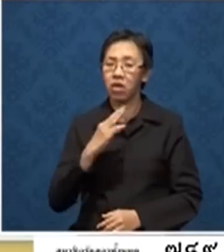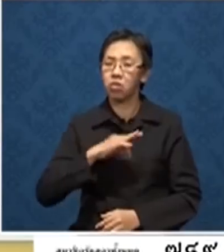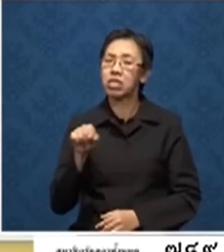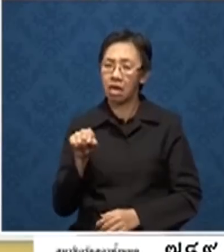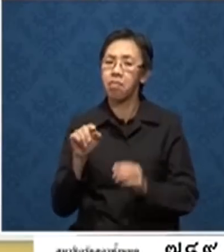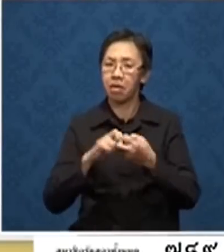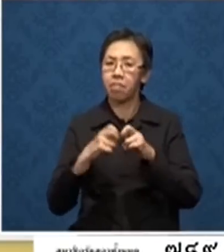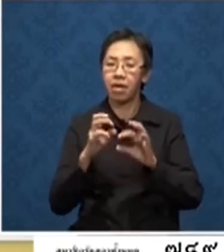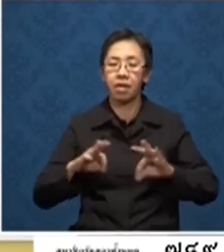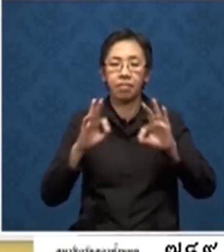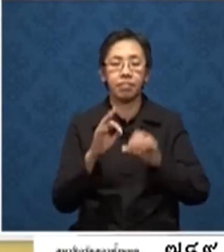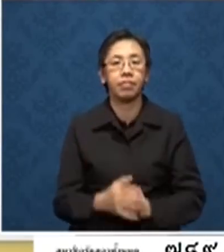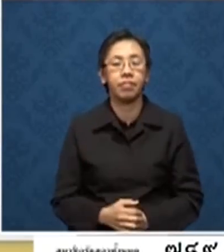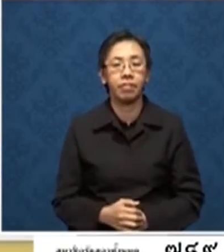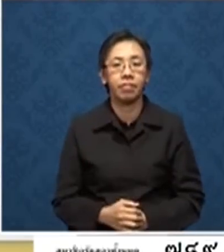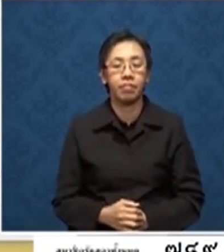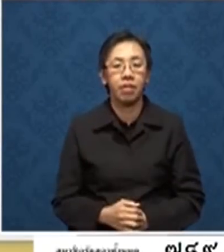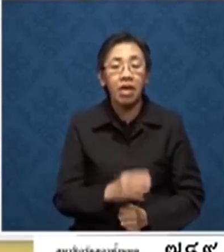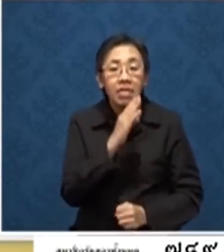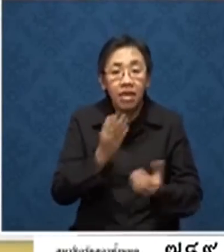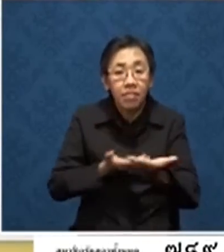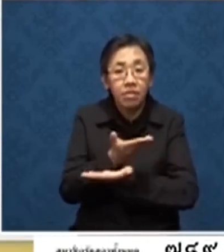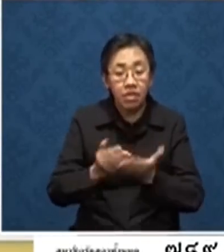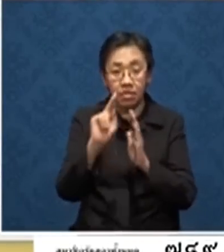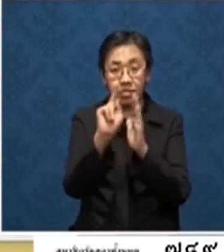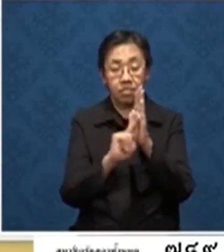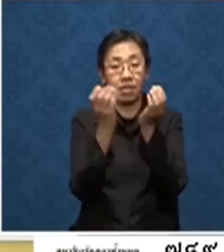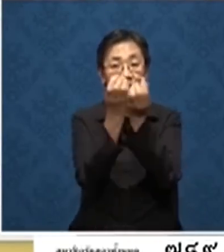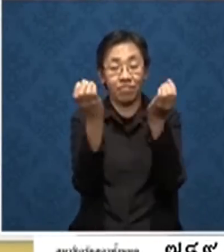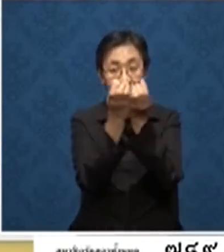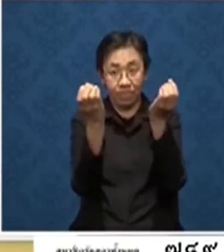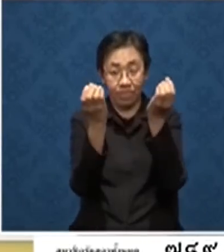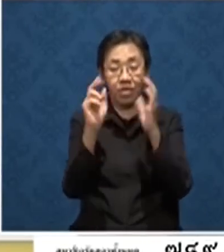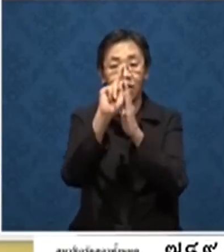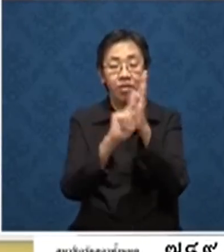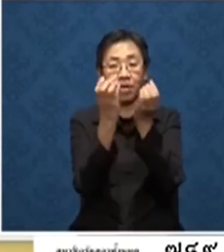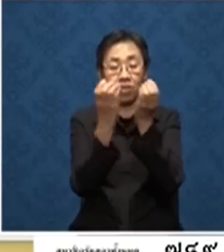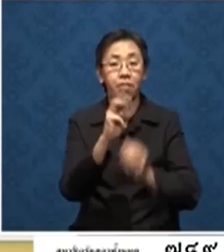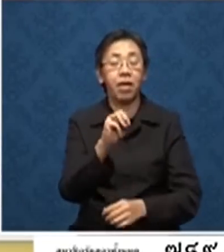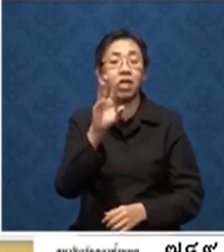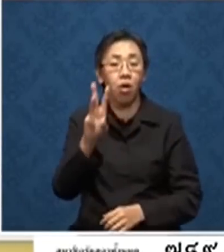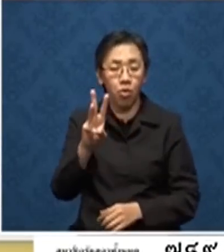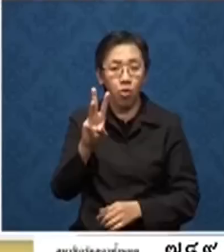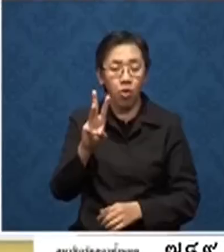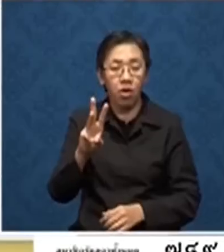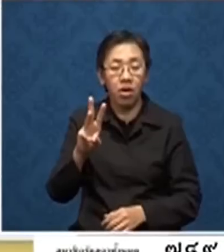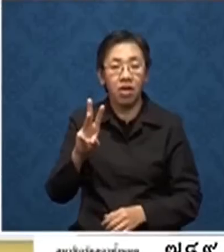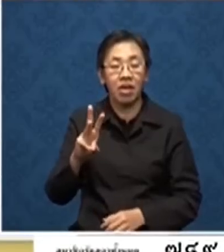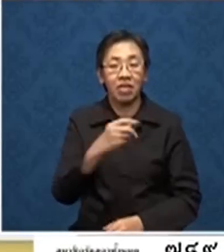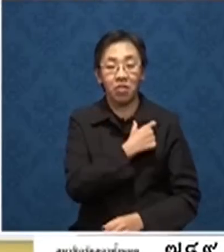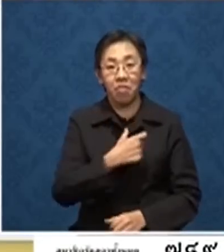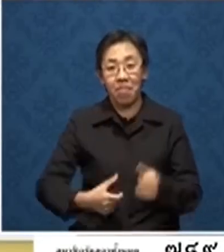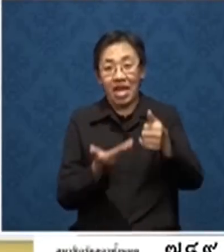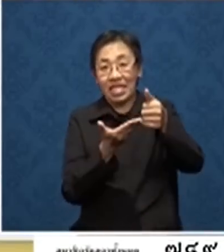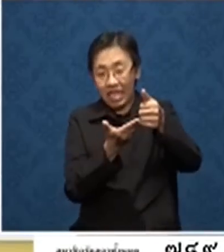ใหญ่เมื่อพิจารณาบทบัญญัติของรัฐธรรมนูญตามมาตรา 6นะครับองค์พระมหากษัตริย์ทรงสำคัญ